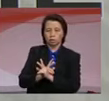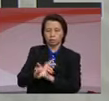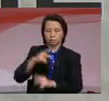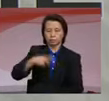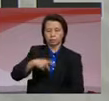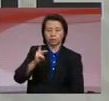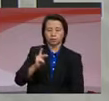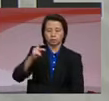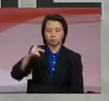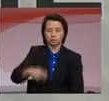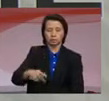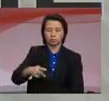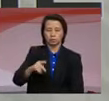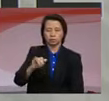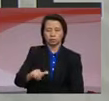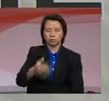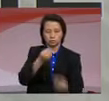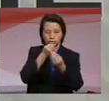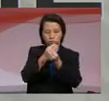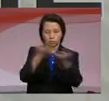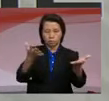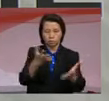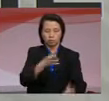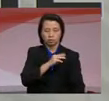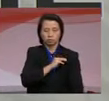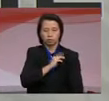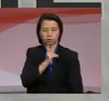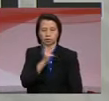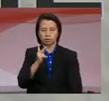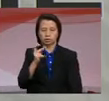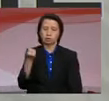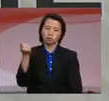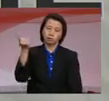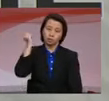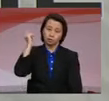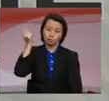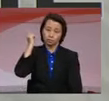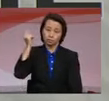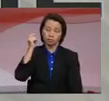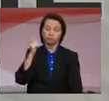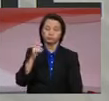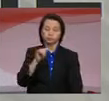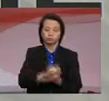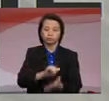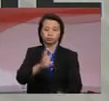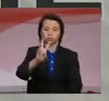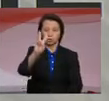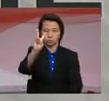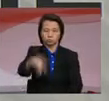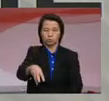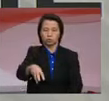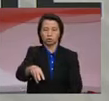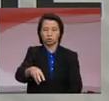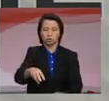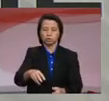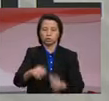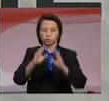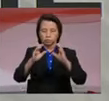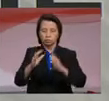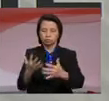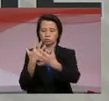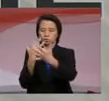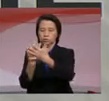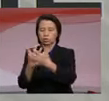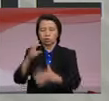telah diumumkan oleh Yang Berhormat Menteri Kanan Keselamatan sebentar tadi, iaitu mewajibkan prosedur